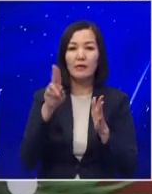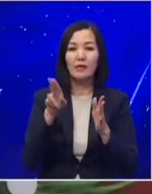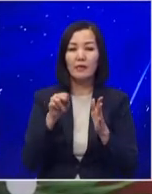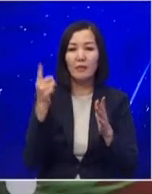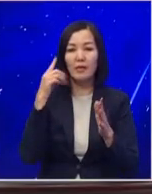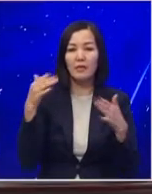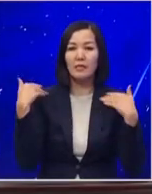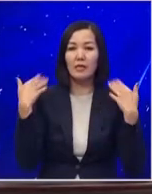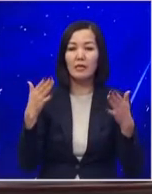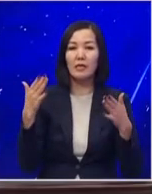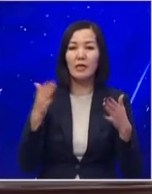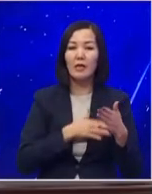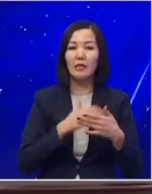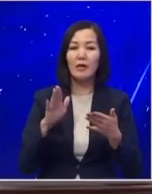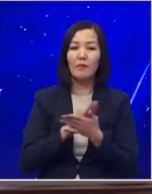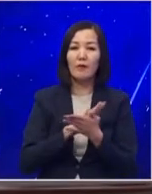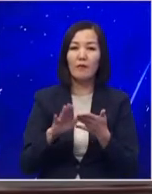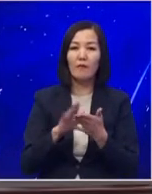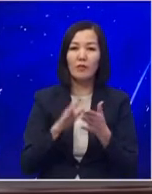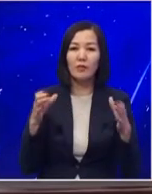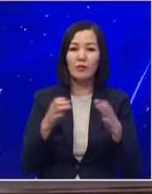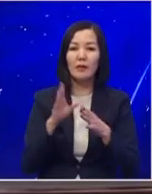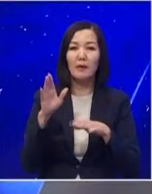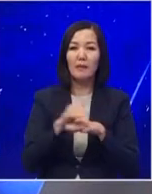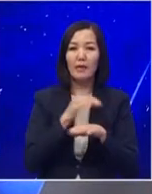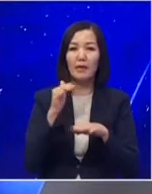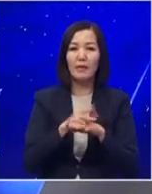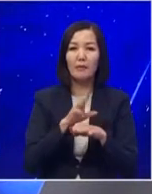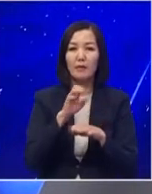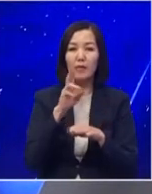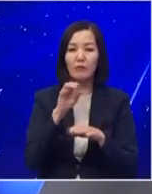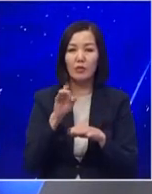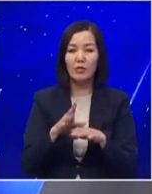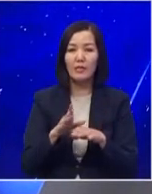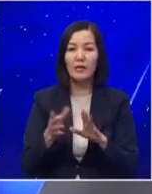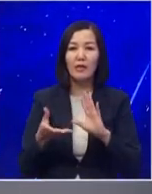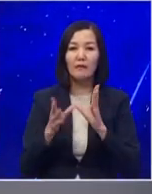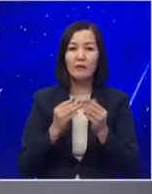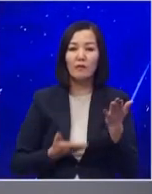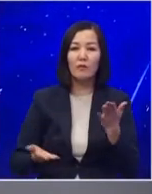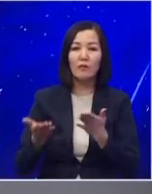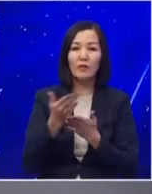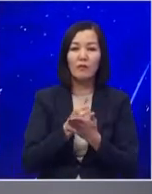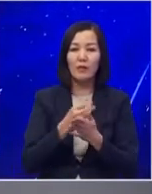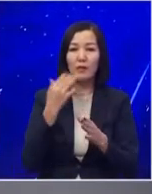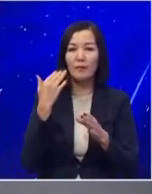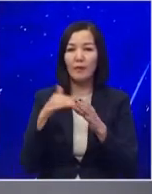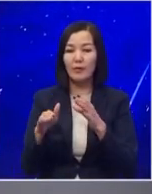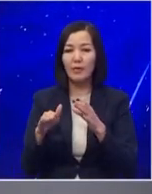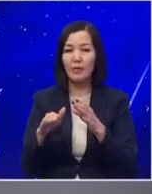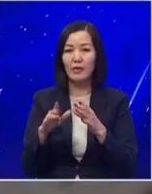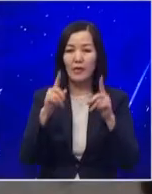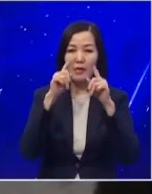инициаторами стали добровольцы волонтерского движения миром там shiso прижаты су медиа собранные ими детские послания были развешаны на ели